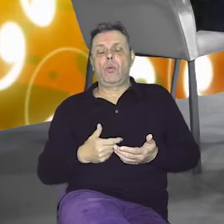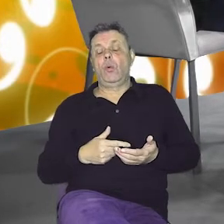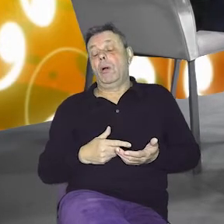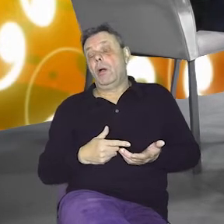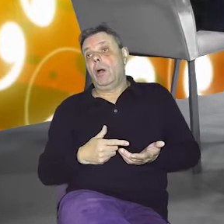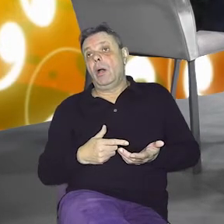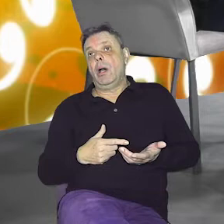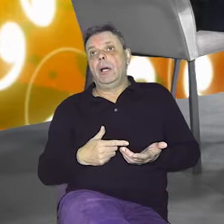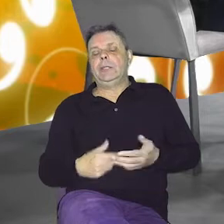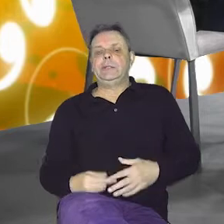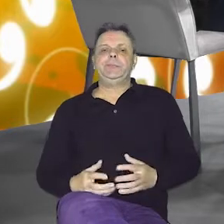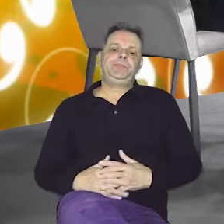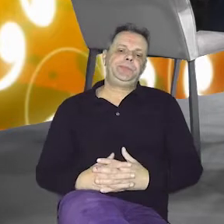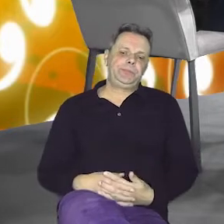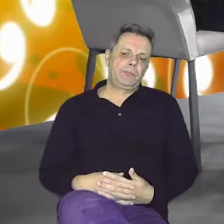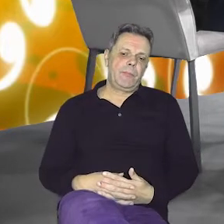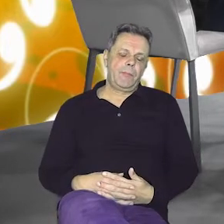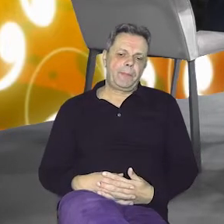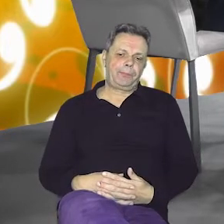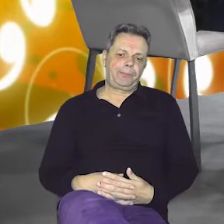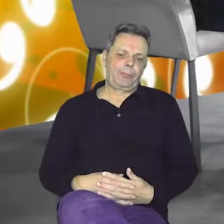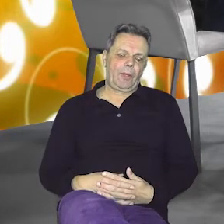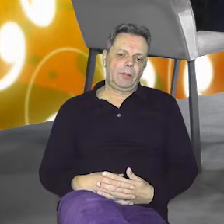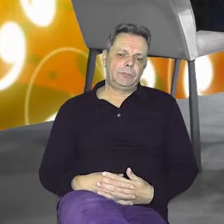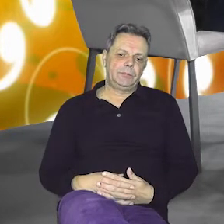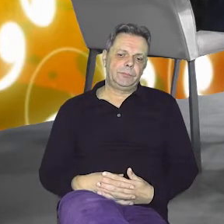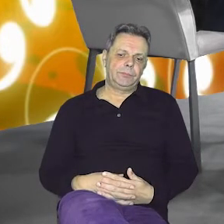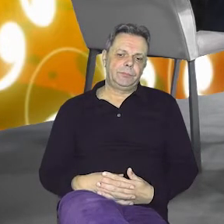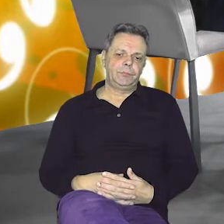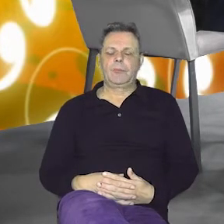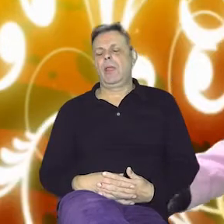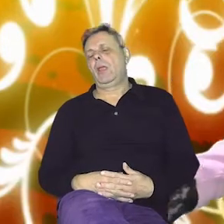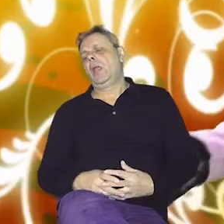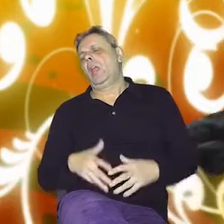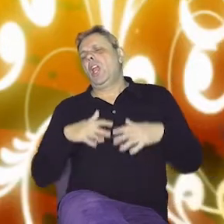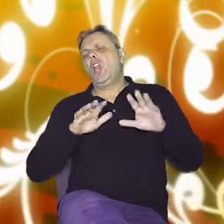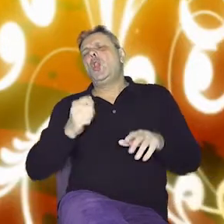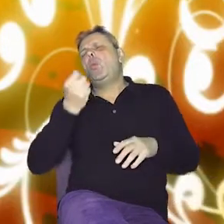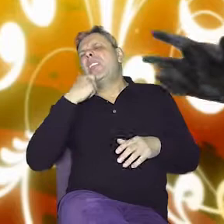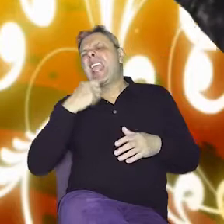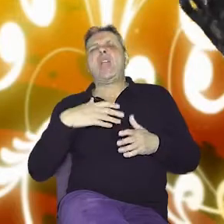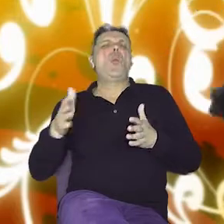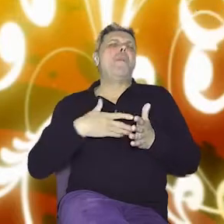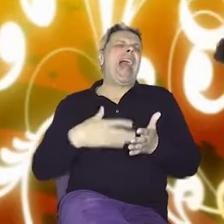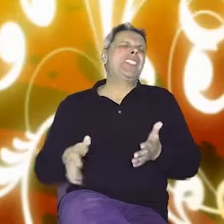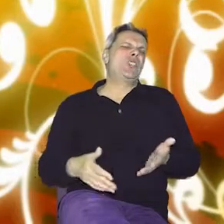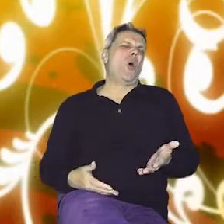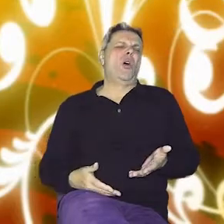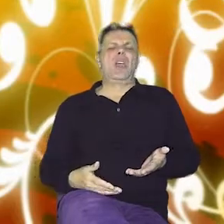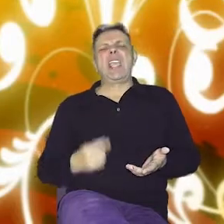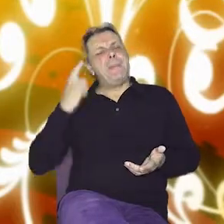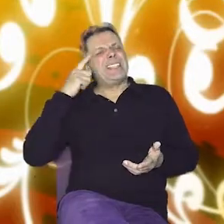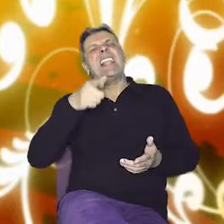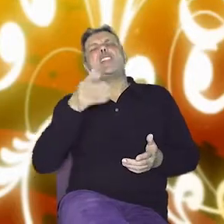li god on baulja na tim nogama ili ne znam šta može jesti, masno, svakako, nikako, on misli da je to